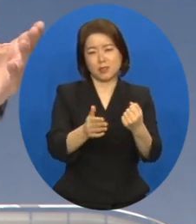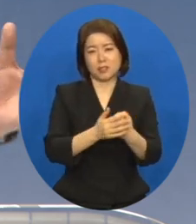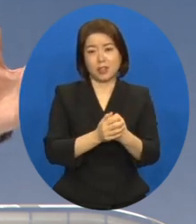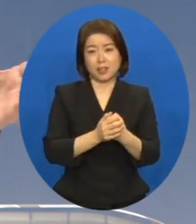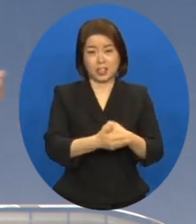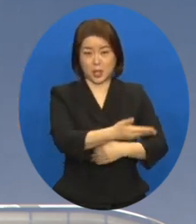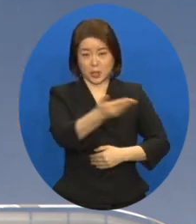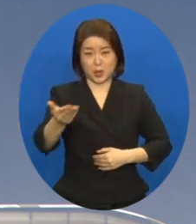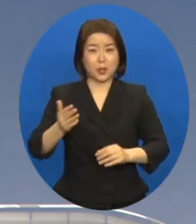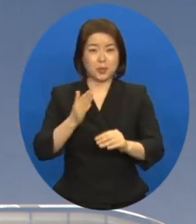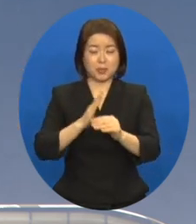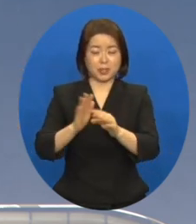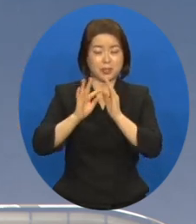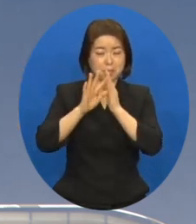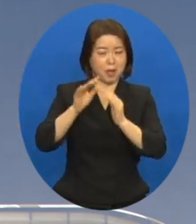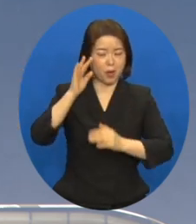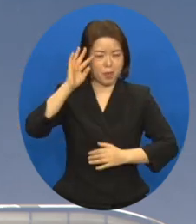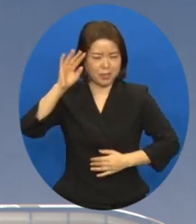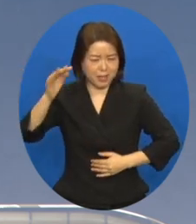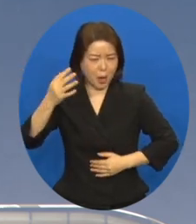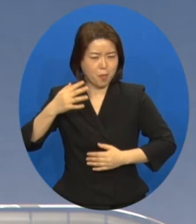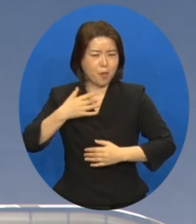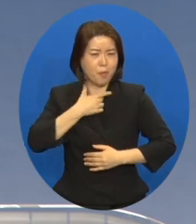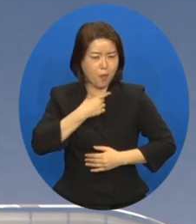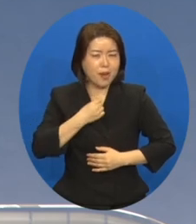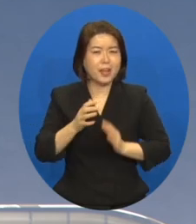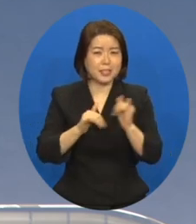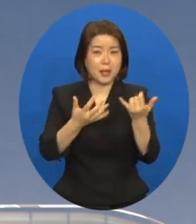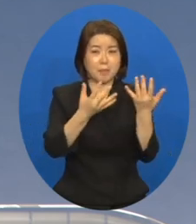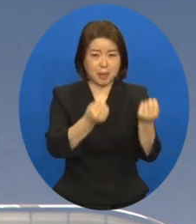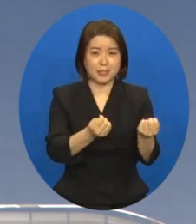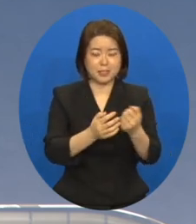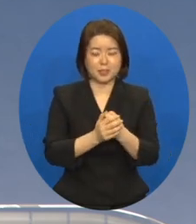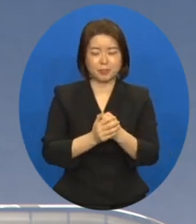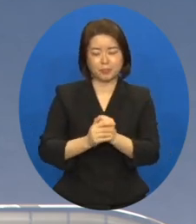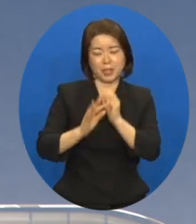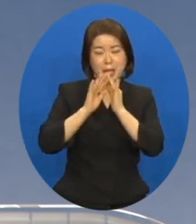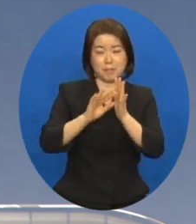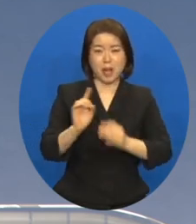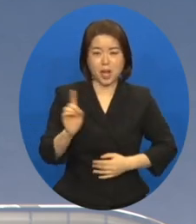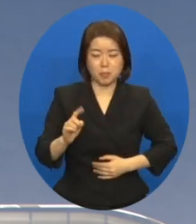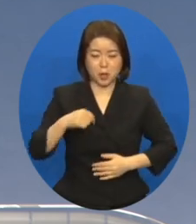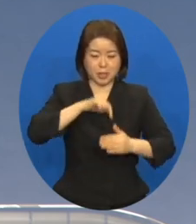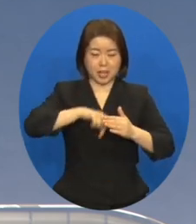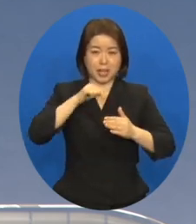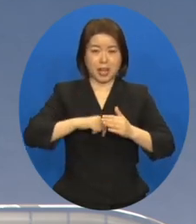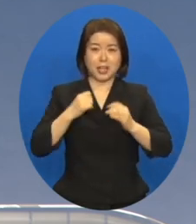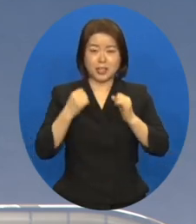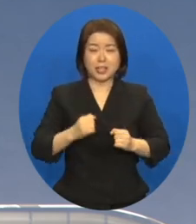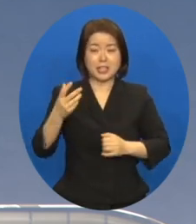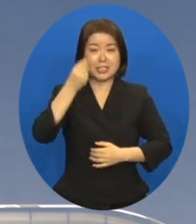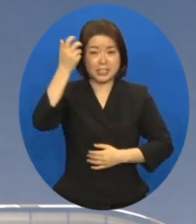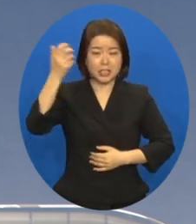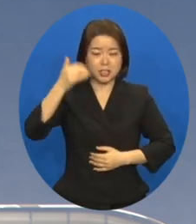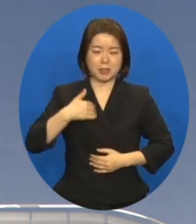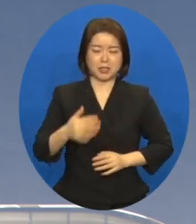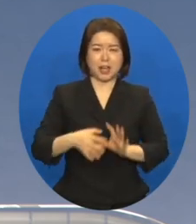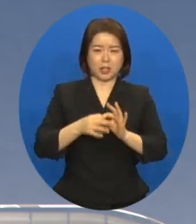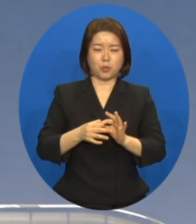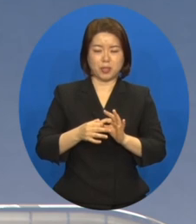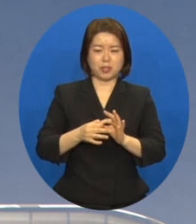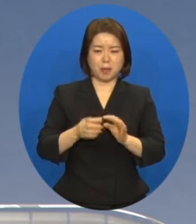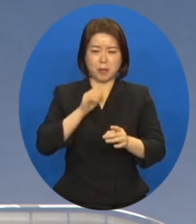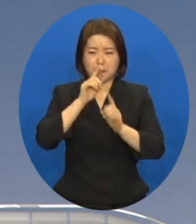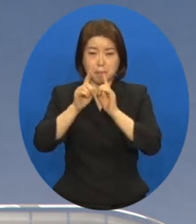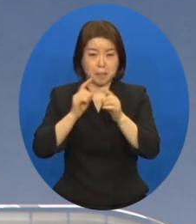사모하는 분들이 많으실 텐데 방언이라는 것은 우리 안에 계시는 성령께서 우리를 통하여